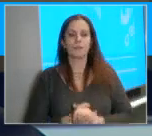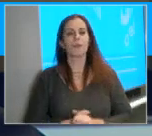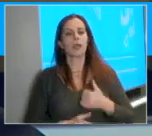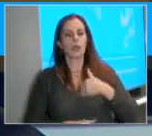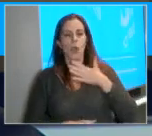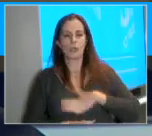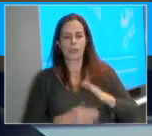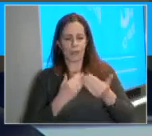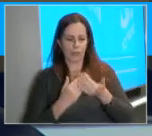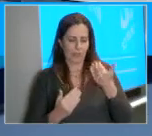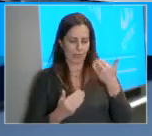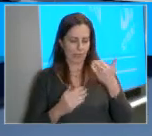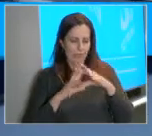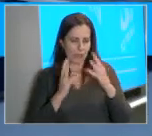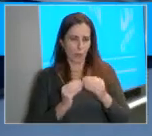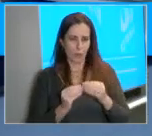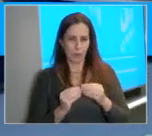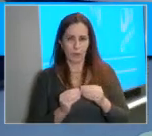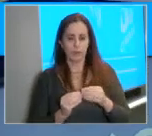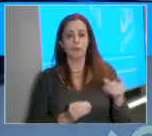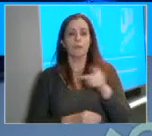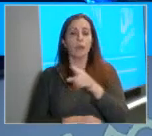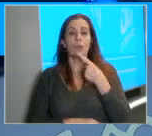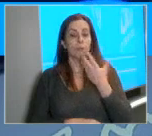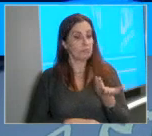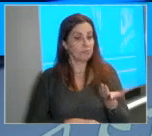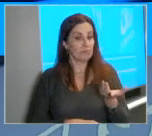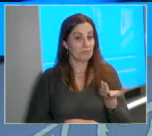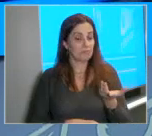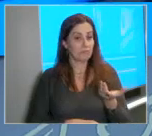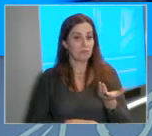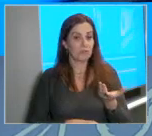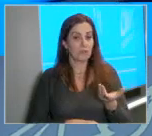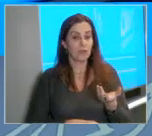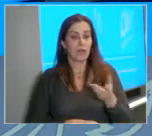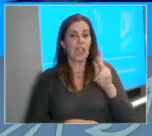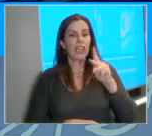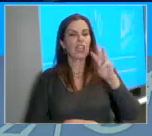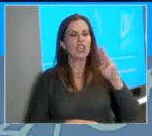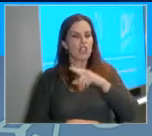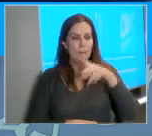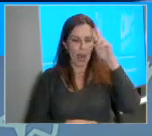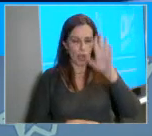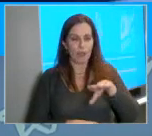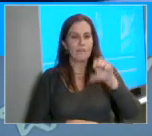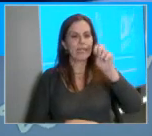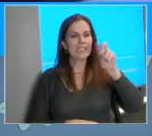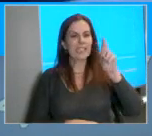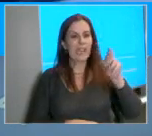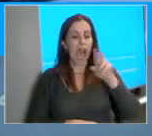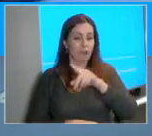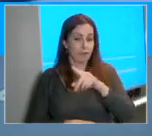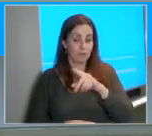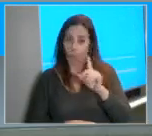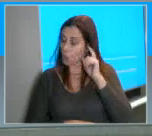רוצה ככה, לפני שאנחנו מתקרבים לסיכום, הימור או הערכה שלכם, האם יואב קיש, מה ששמענו ממנו הבוקר, וגדעון סער, מה שמיוחס